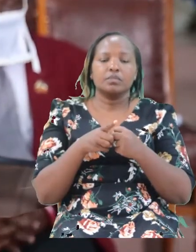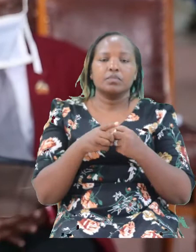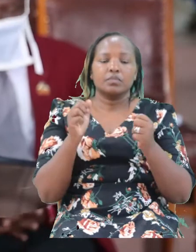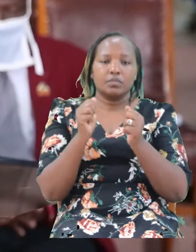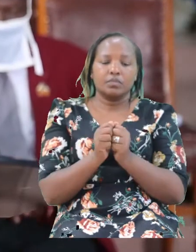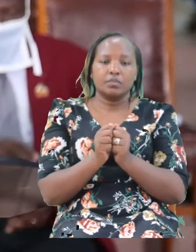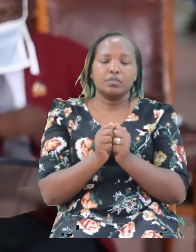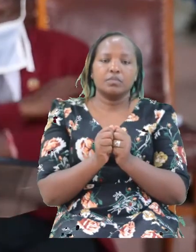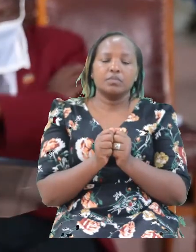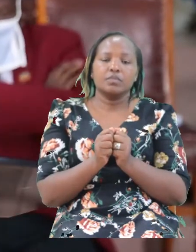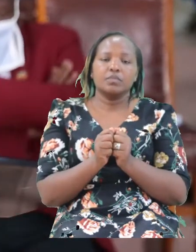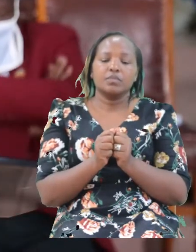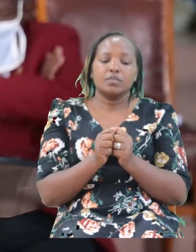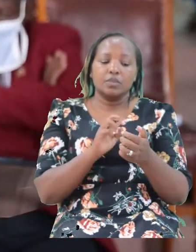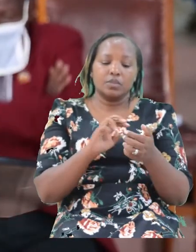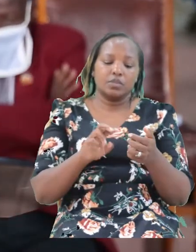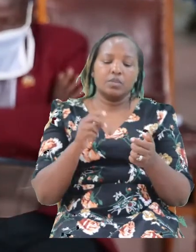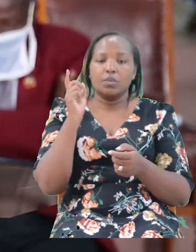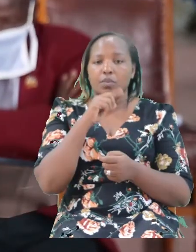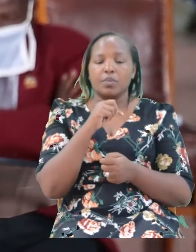16:10-12 tunaona hivyo.